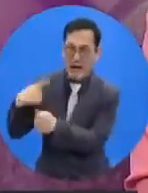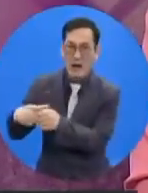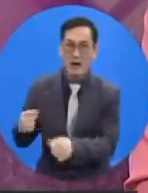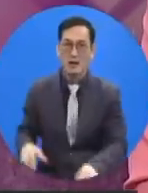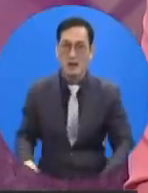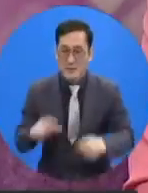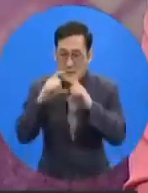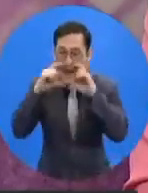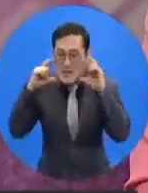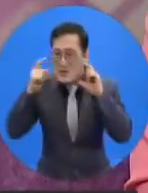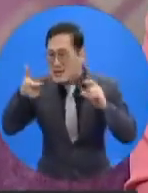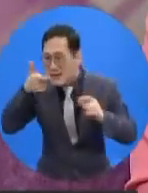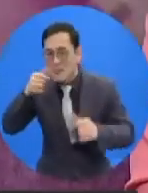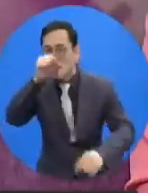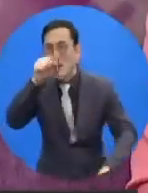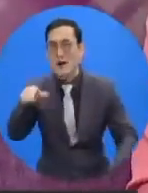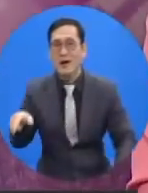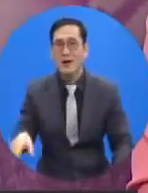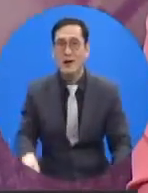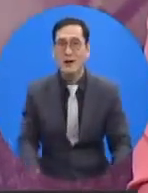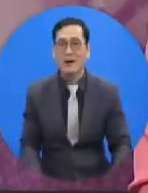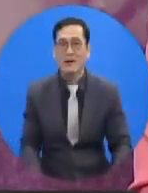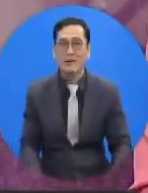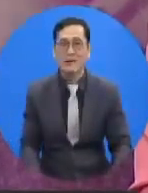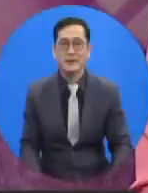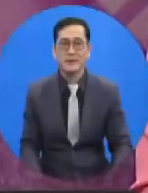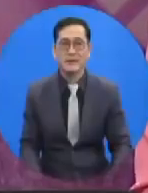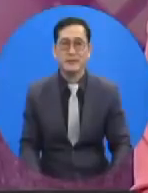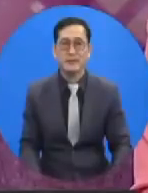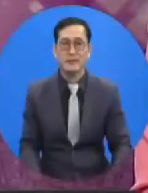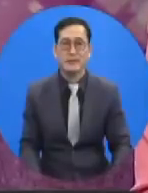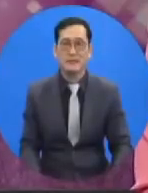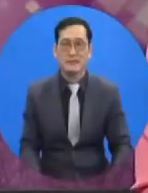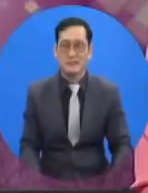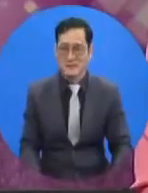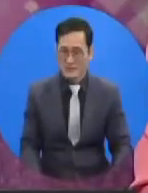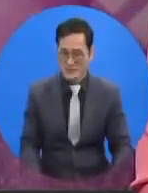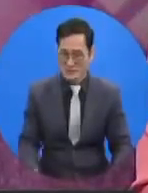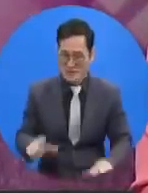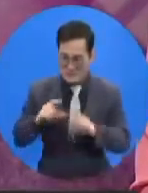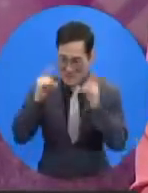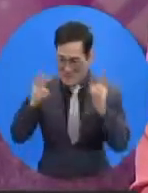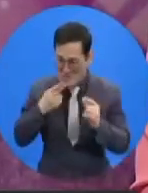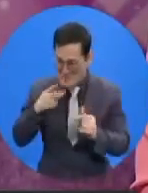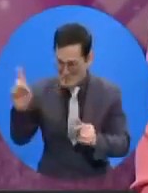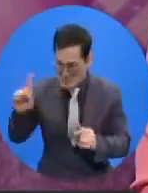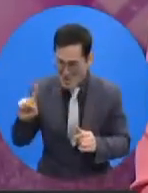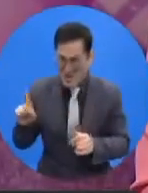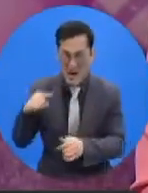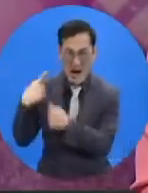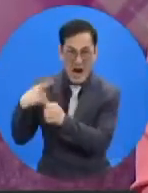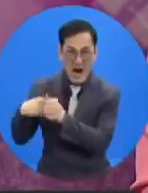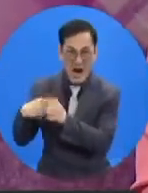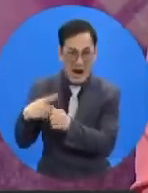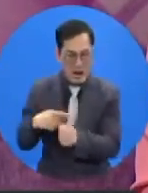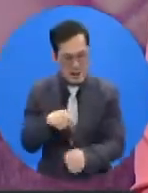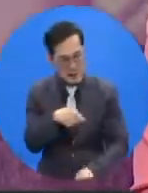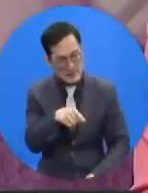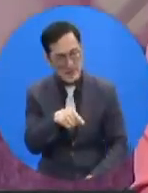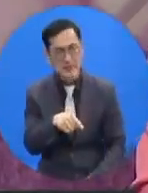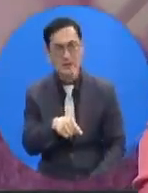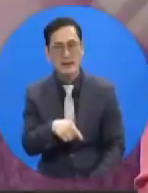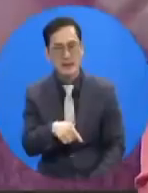마스크 쓰고 해야지 말이야. 다른 사람한테 피해나 주고 그런 분들이 계셨어요. 저는 절대 동의할 수 없는 의견이었는데